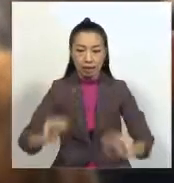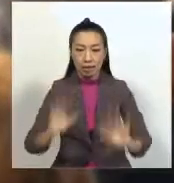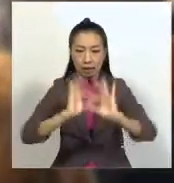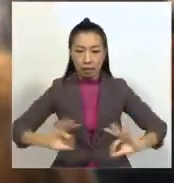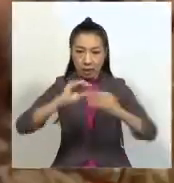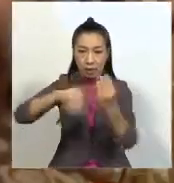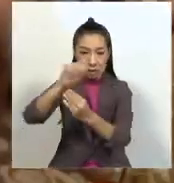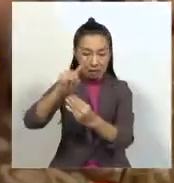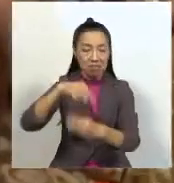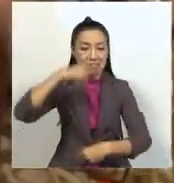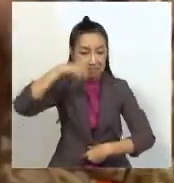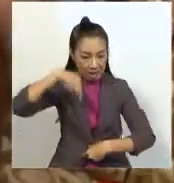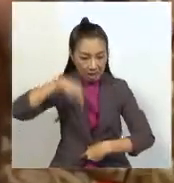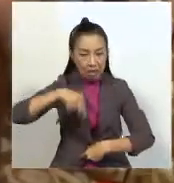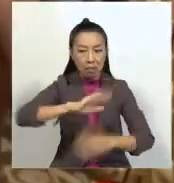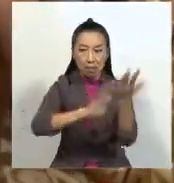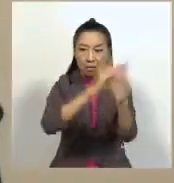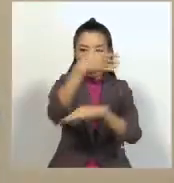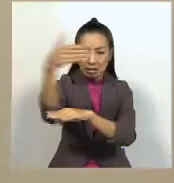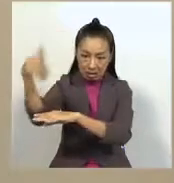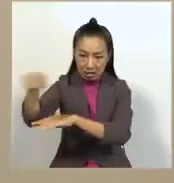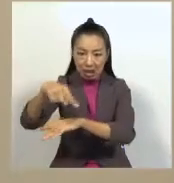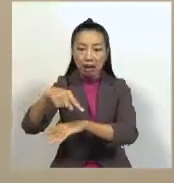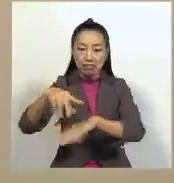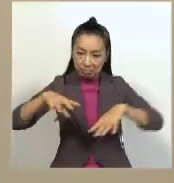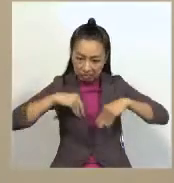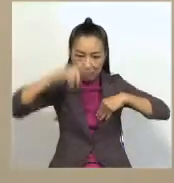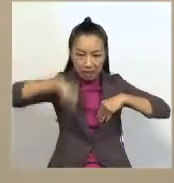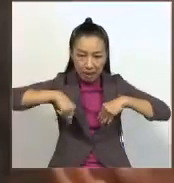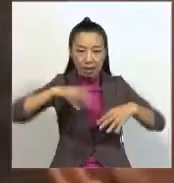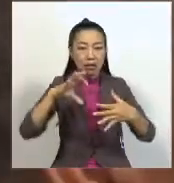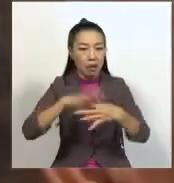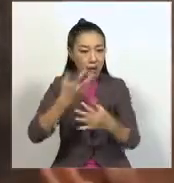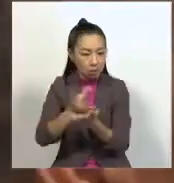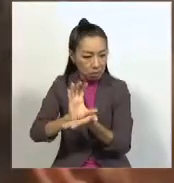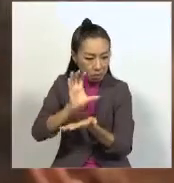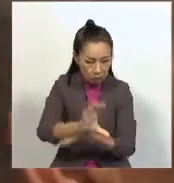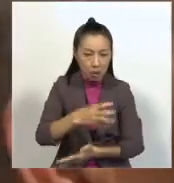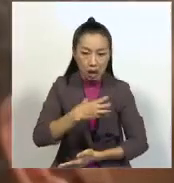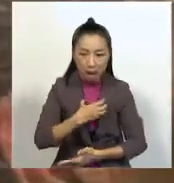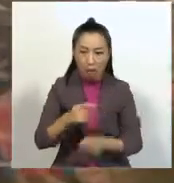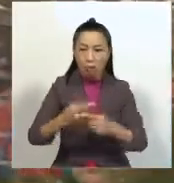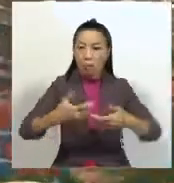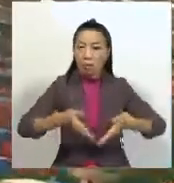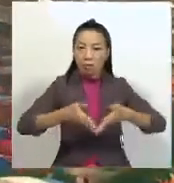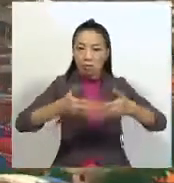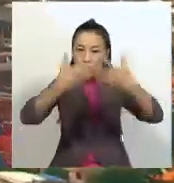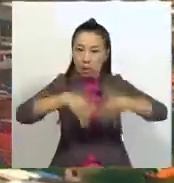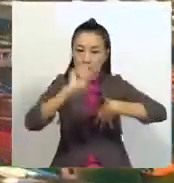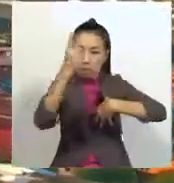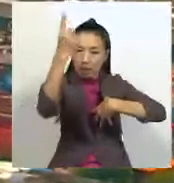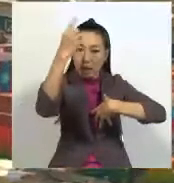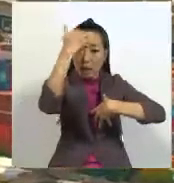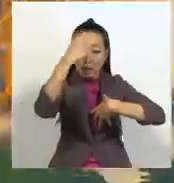จซึ่งไทยได้รับการยอมรับแล้วก็ความเชื่อมั่นจากนานาชาติในด้านการลงทุนรองรับอุตสาหกรรมใหม่ผ่านนโยบาย